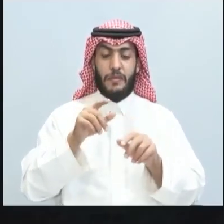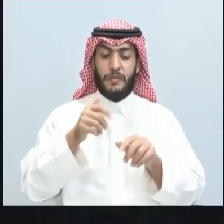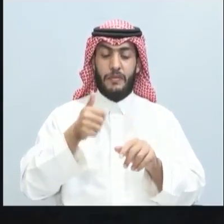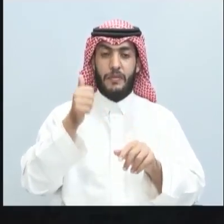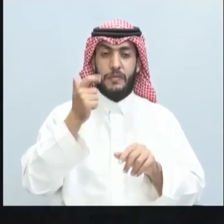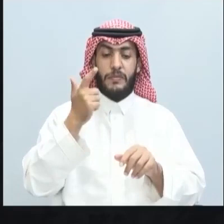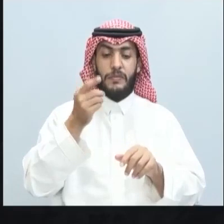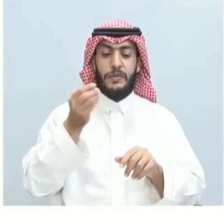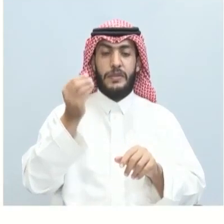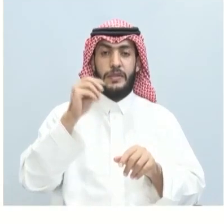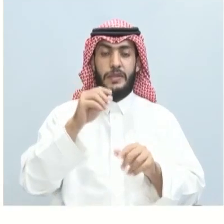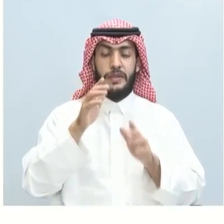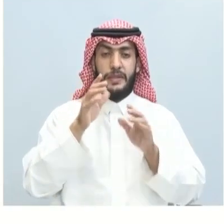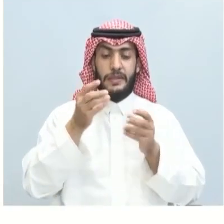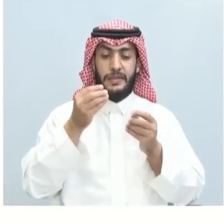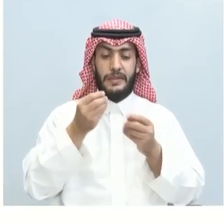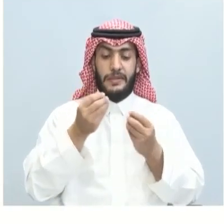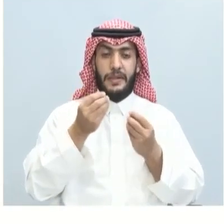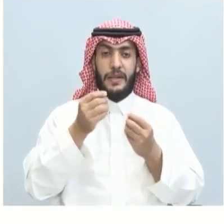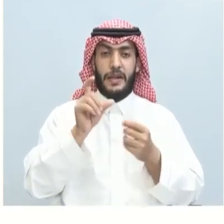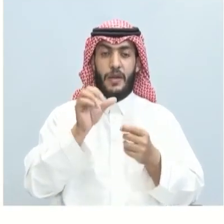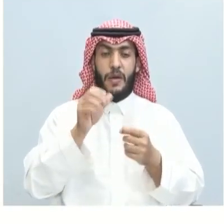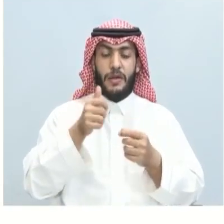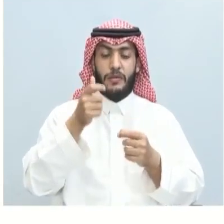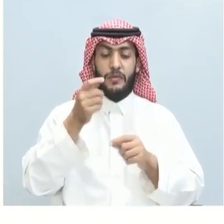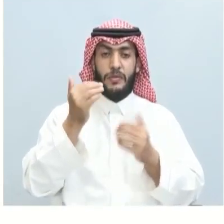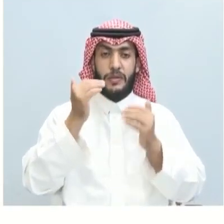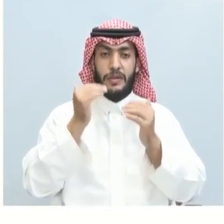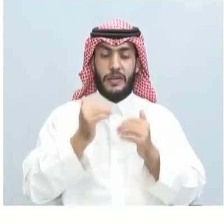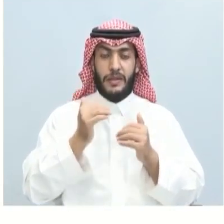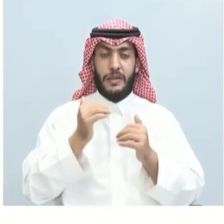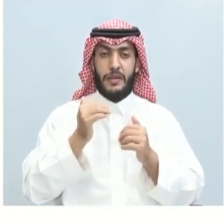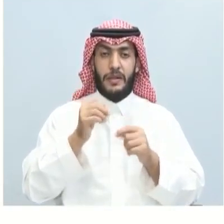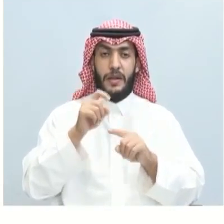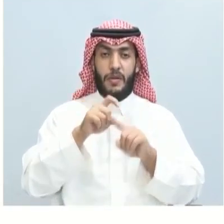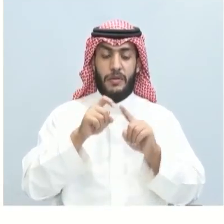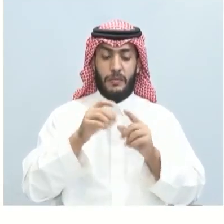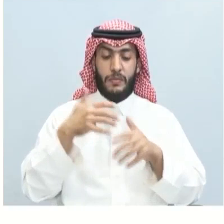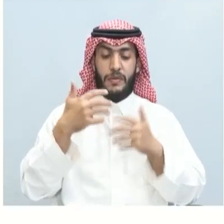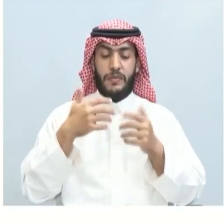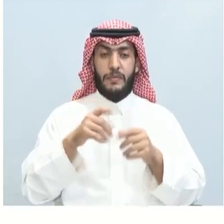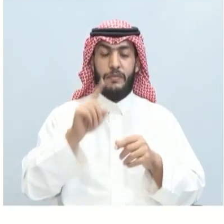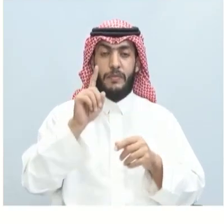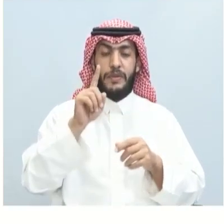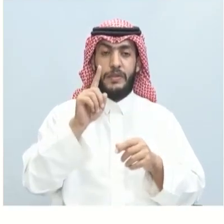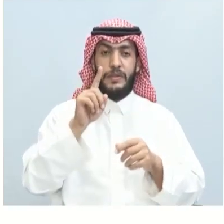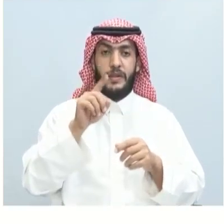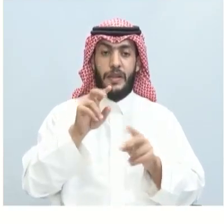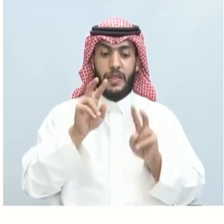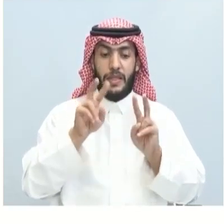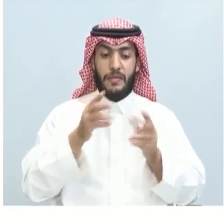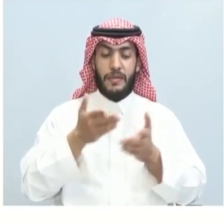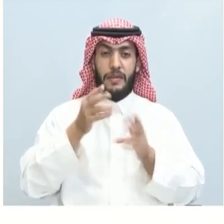سيحدث يزيد تركيز النواتج ويقل تركيز المتفاعلات ولكن هل قيمه ثابت